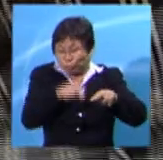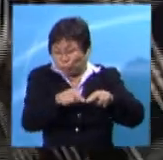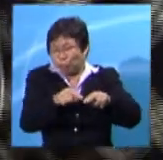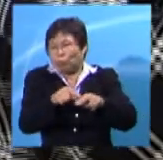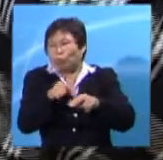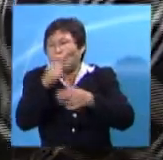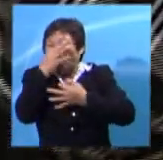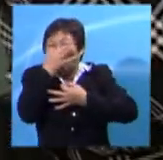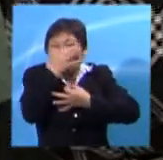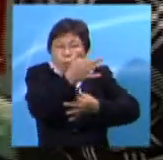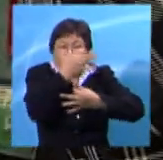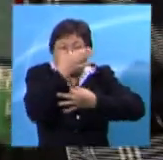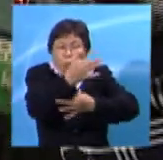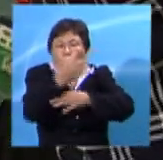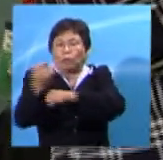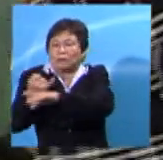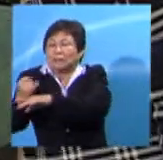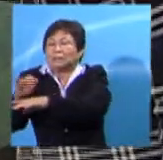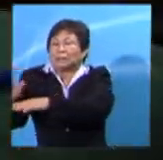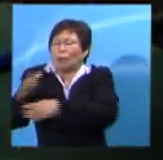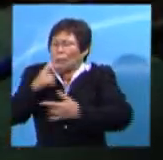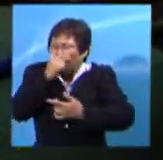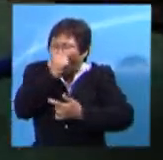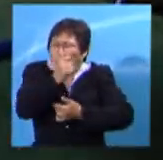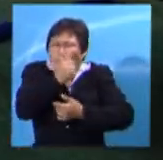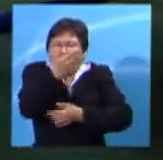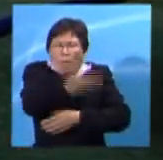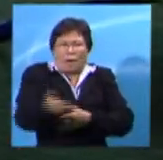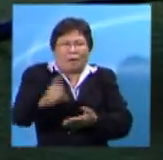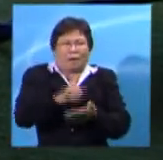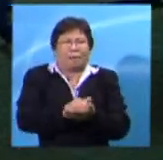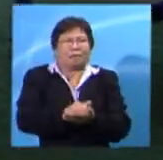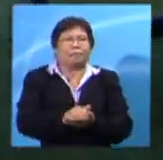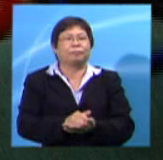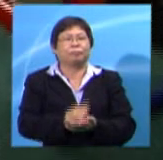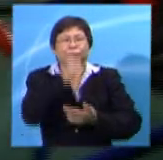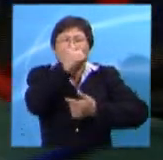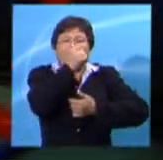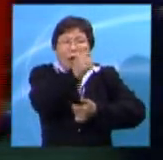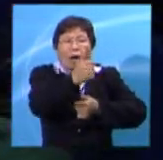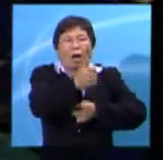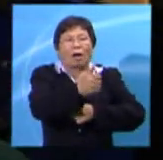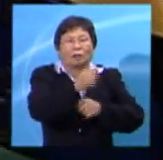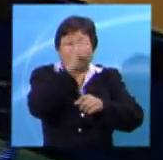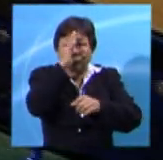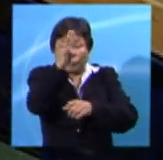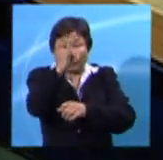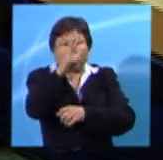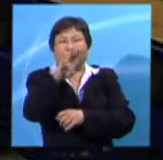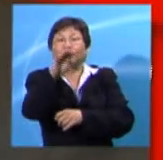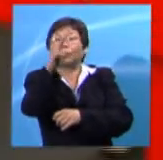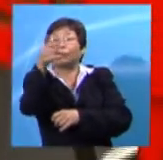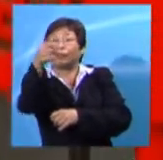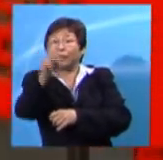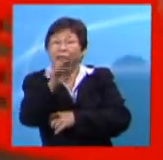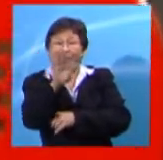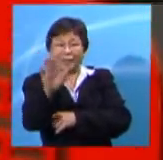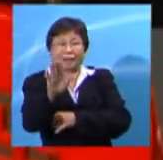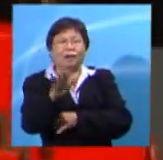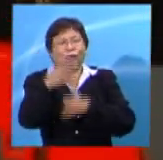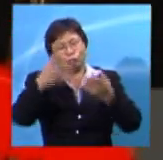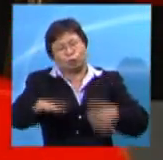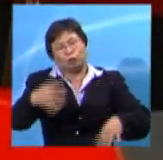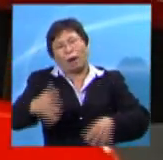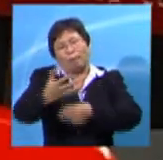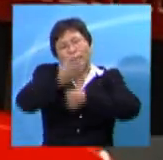menarik perhatian pihak industri yang berminat dengan produk ini yang menariknya produk ciptaan givenven lamsiwi ini pernah